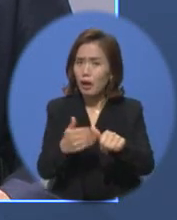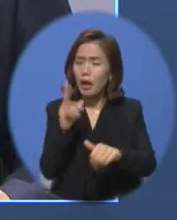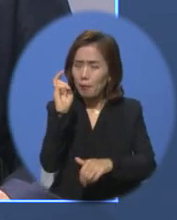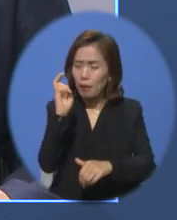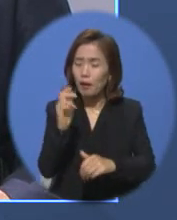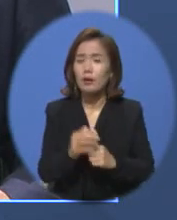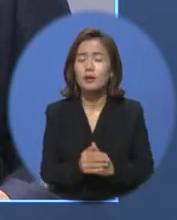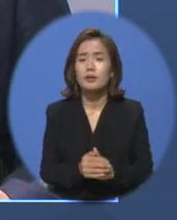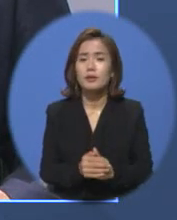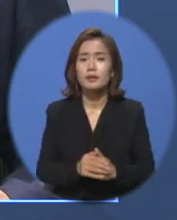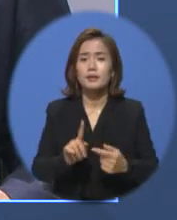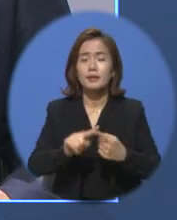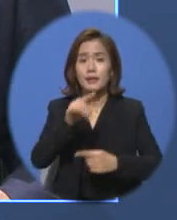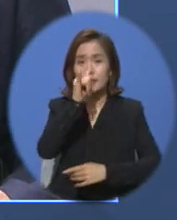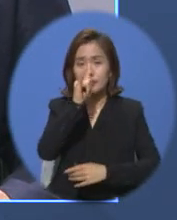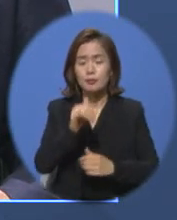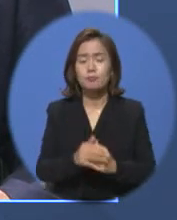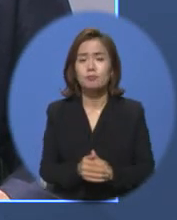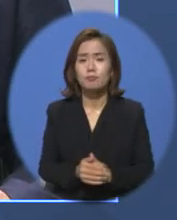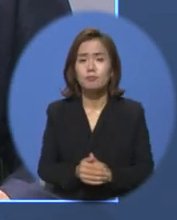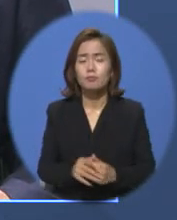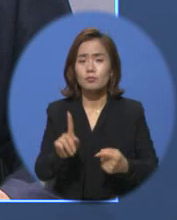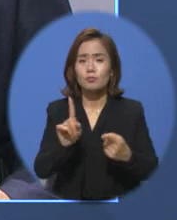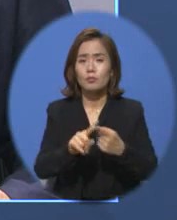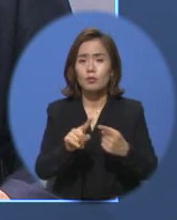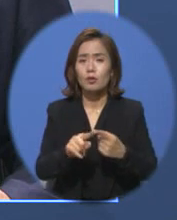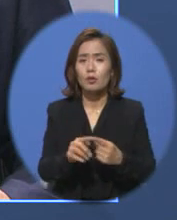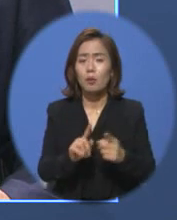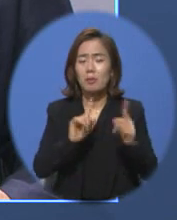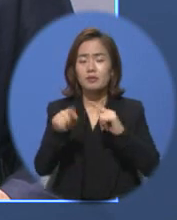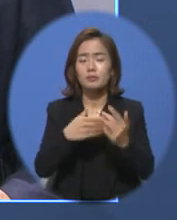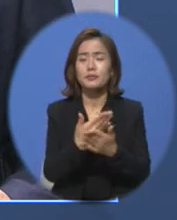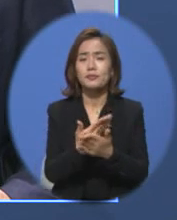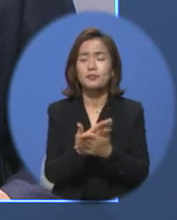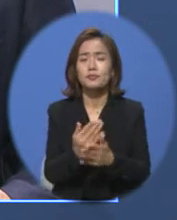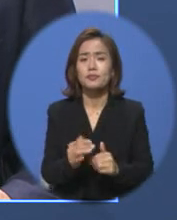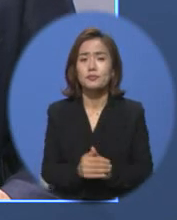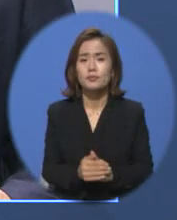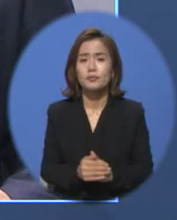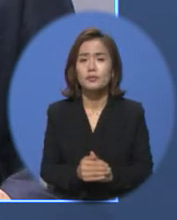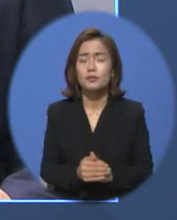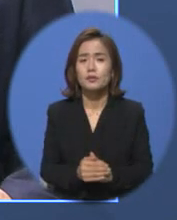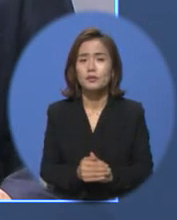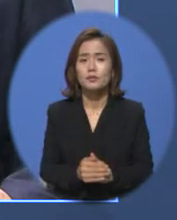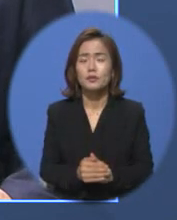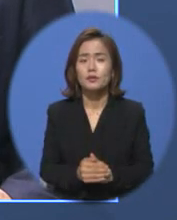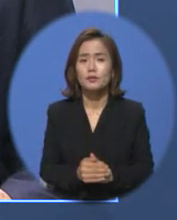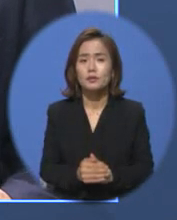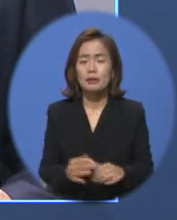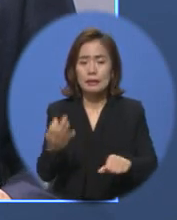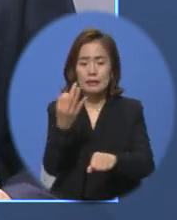본회의가열리고있다는사실조차모르는상황이발생할수있다고생각하지만, 이점에대해서도설명할기회를드리겠습니다 .다른지원자들에게도질문해야하므로간략하게답변해주시기바랍니다